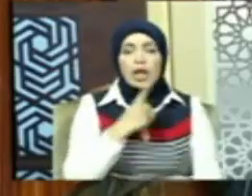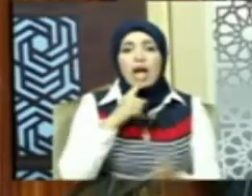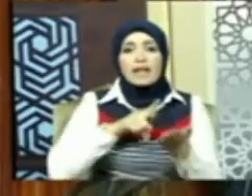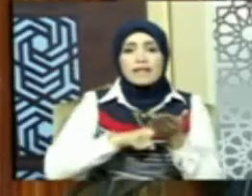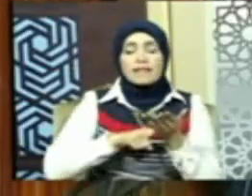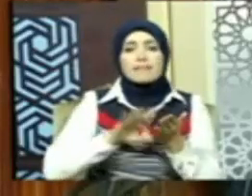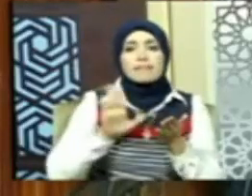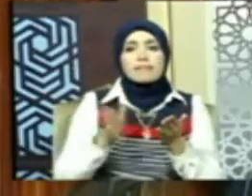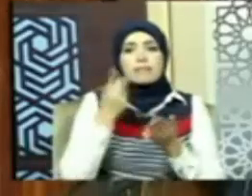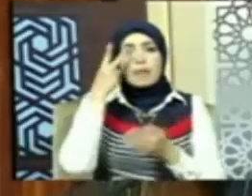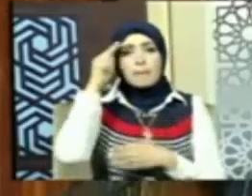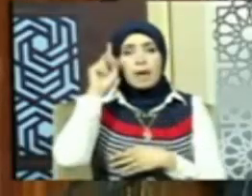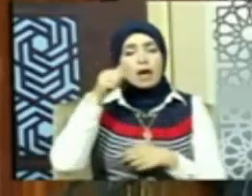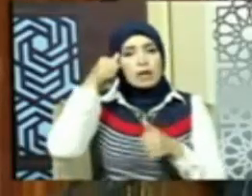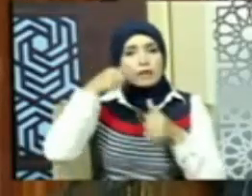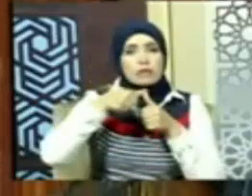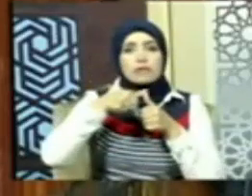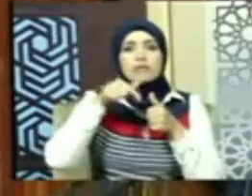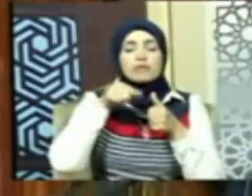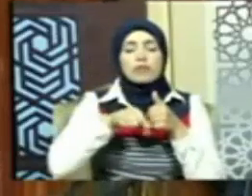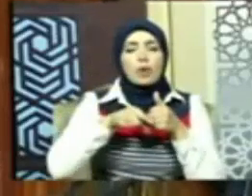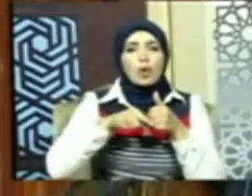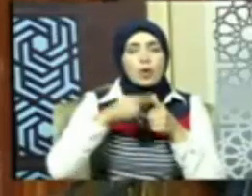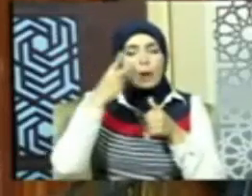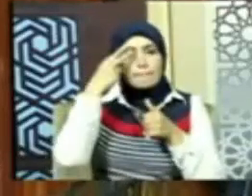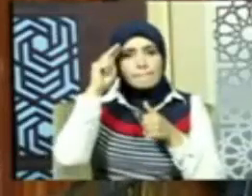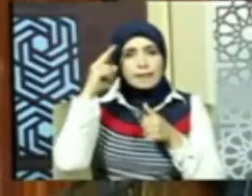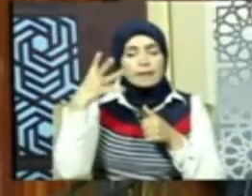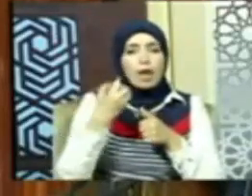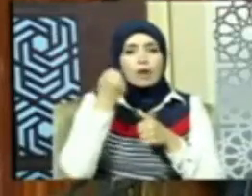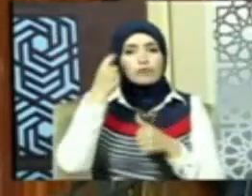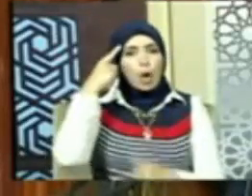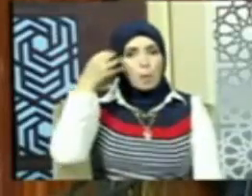إنما يتذكر أولو الألباب.